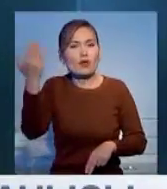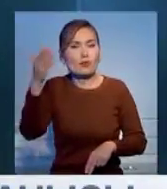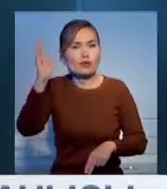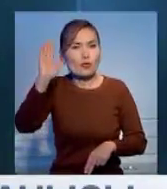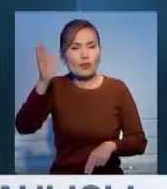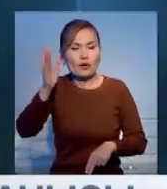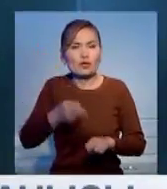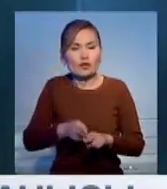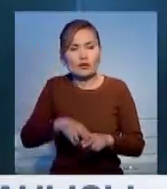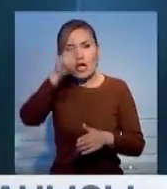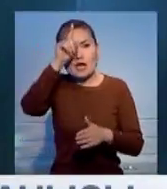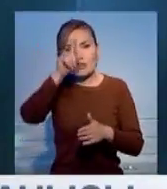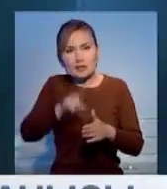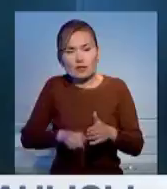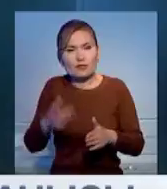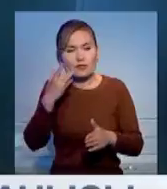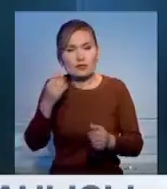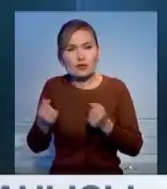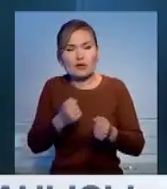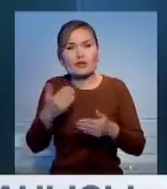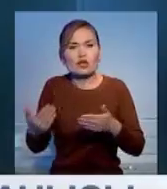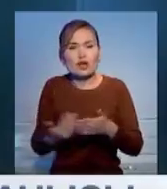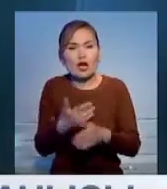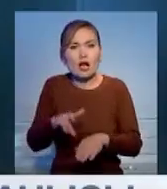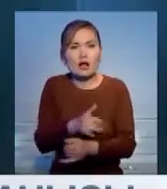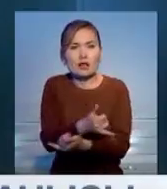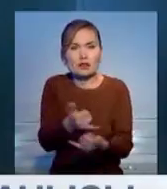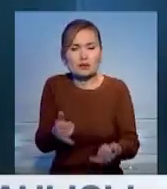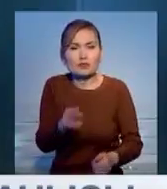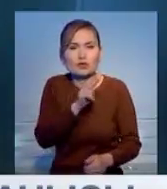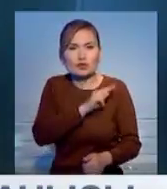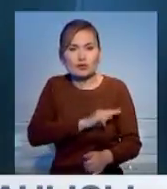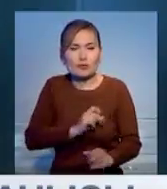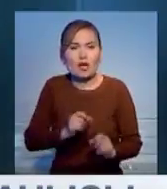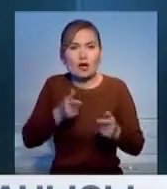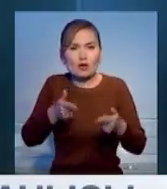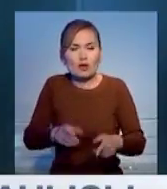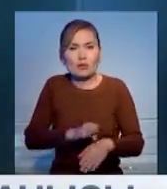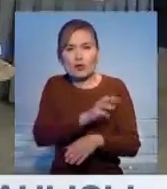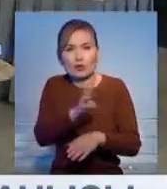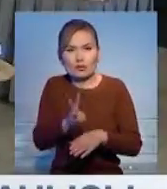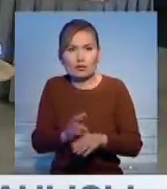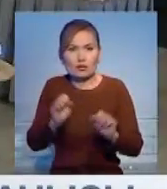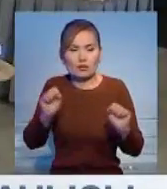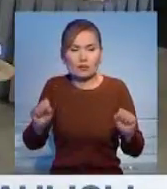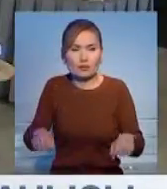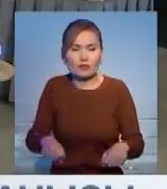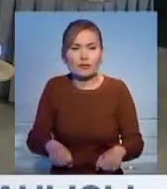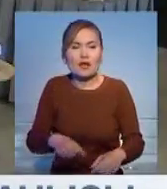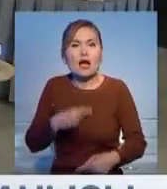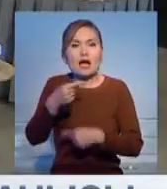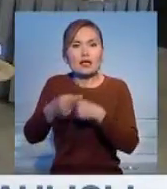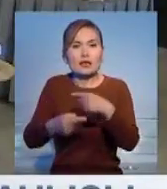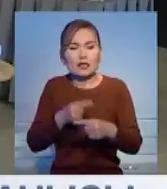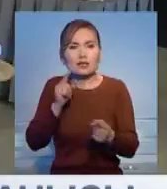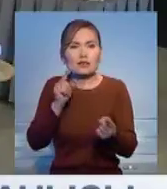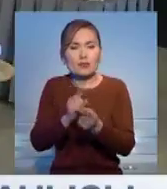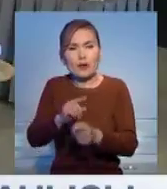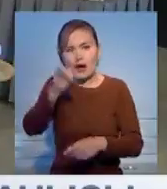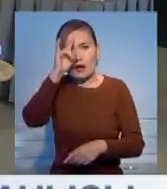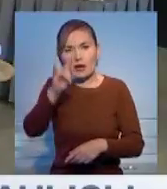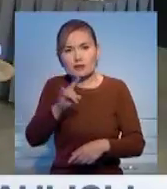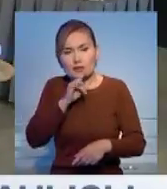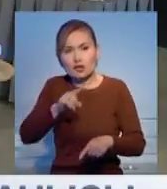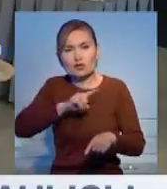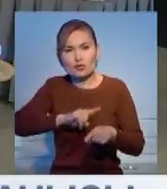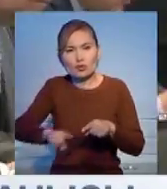деген сенімін жоғалтпай, жаңа қызмет тауып, жұмыс істей бастауын қамти алады. Келесі кездесу Қазақстанда өтеді.